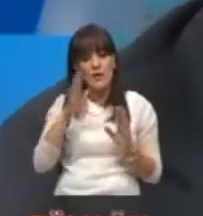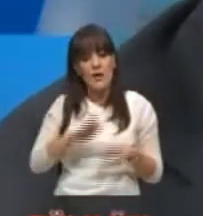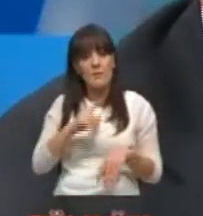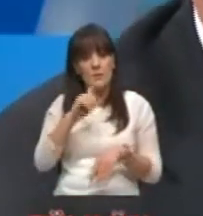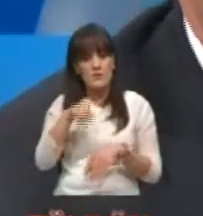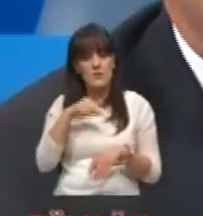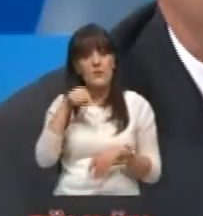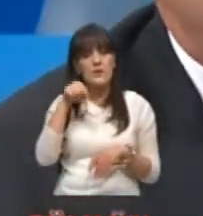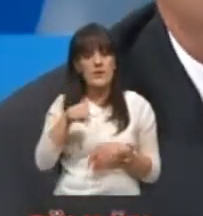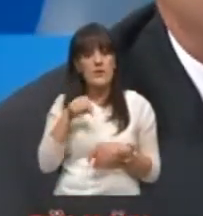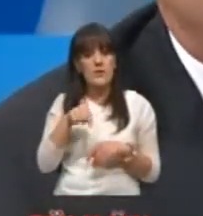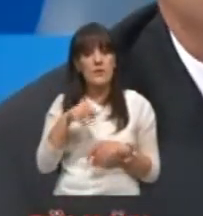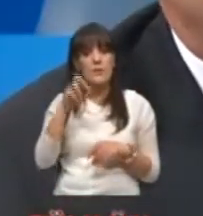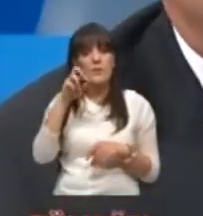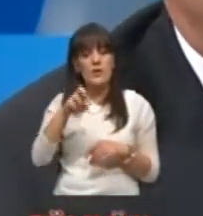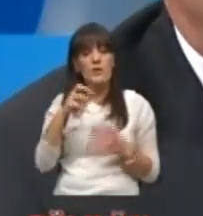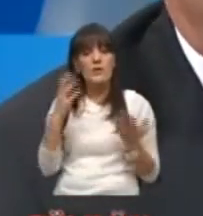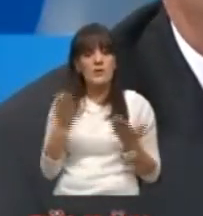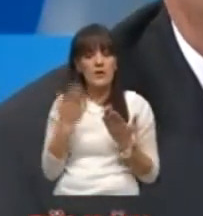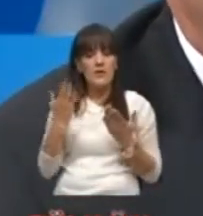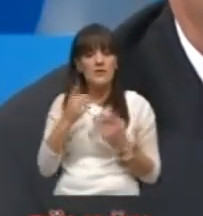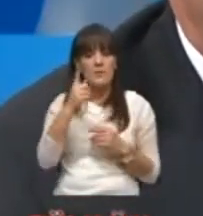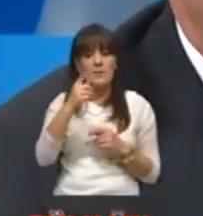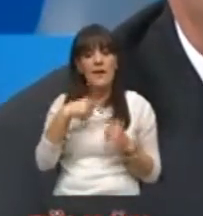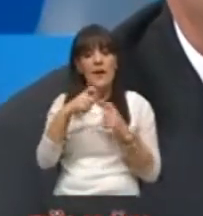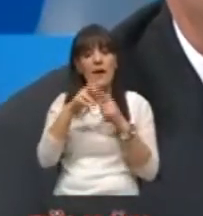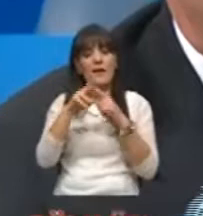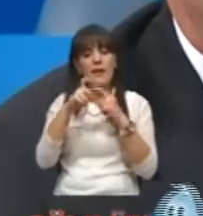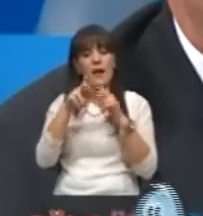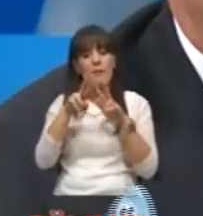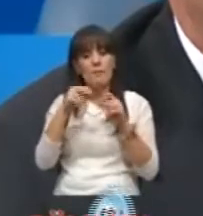süresi şöyle. Protez aslında bir ekleme,